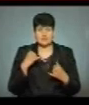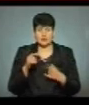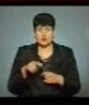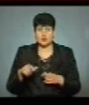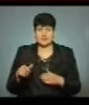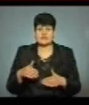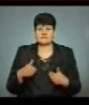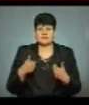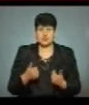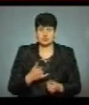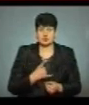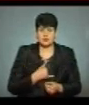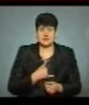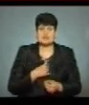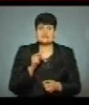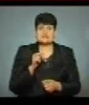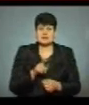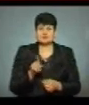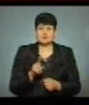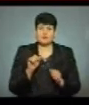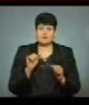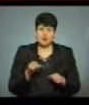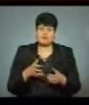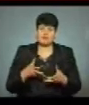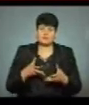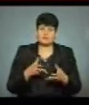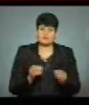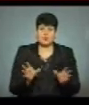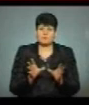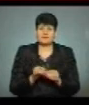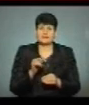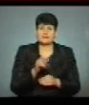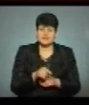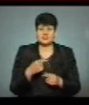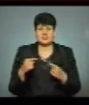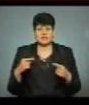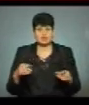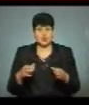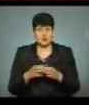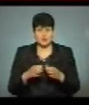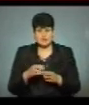які до нас звертаються з тим, щоб чи можливо ще вплинути на об'єднання тих чи інших громад. І дякую,